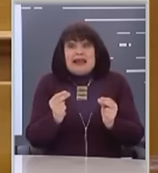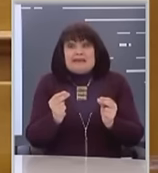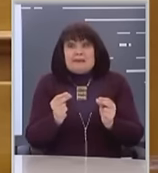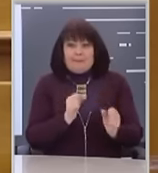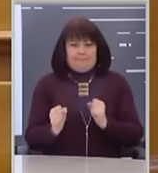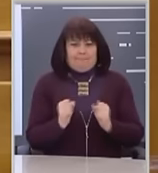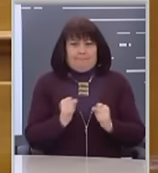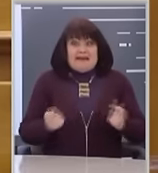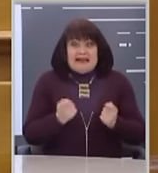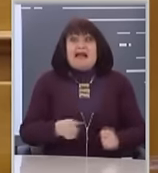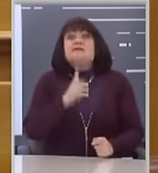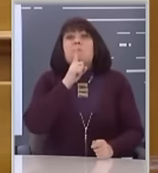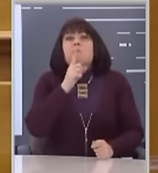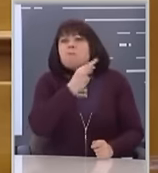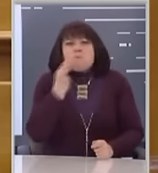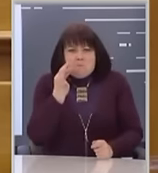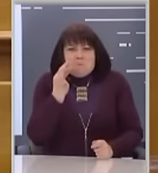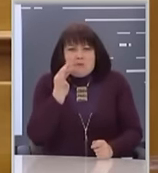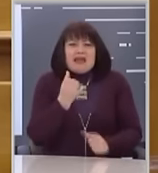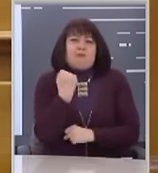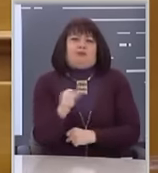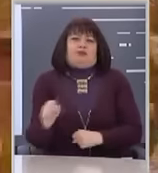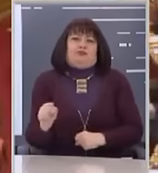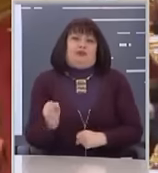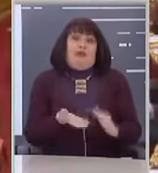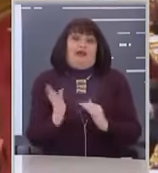αμηχανία σας και για τη σιωπή σας και για τη φυγομαχία σας.